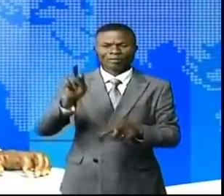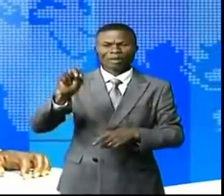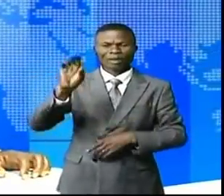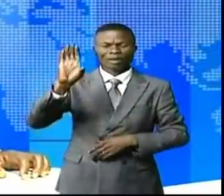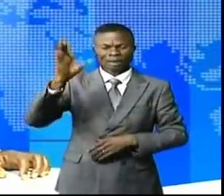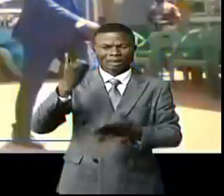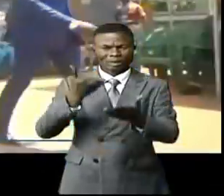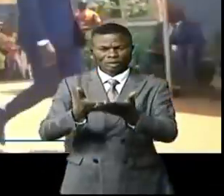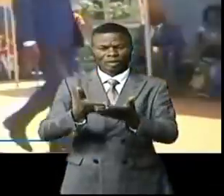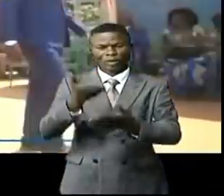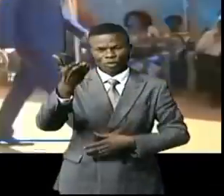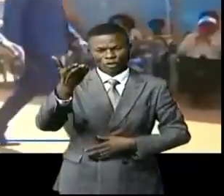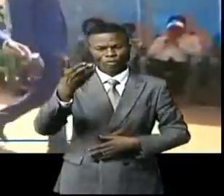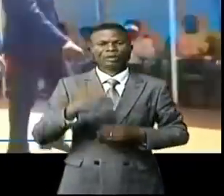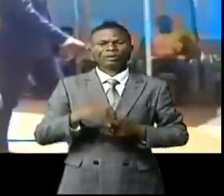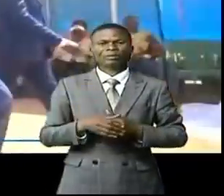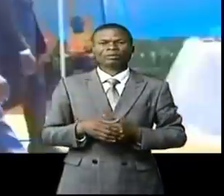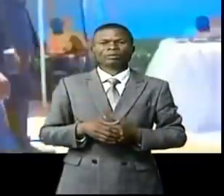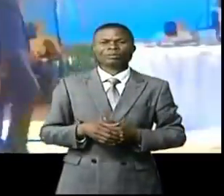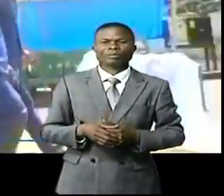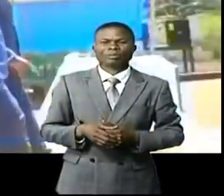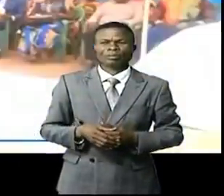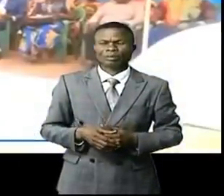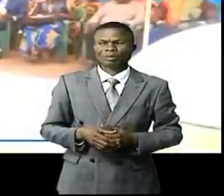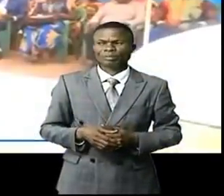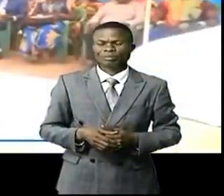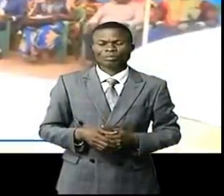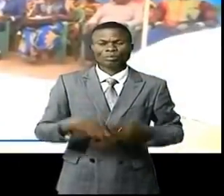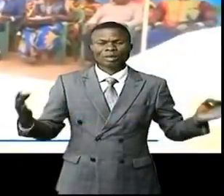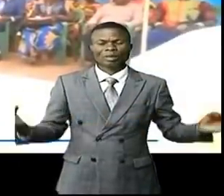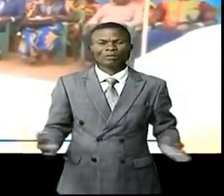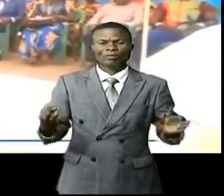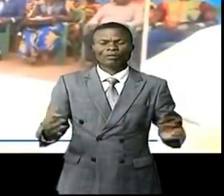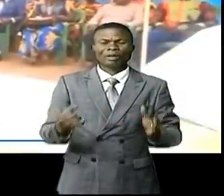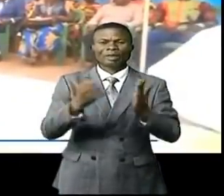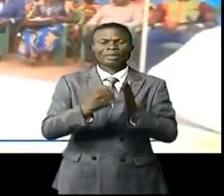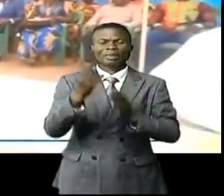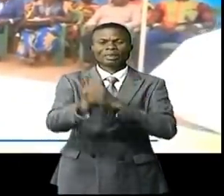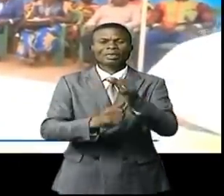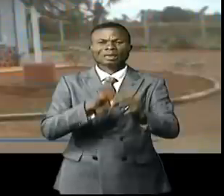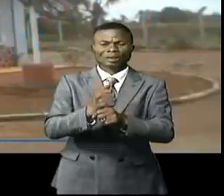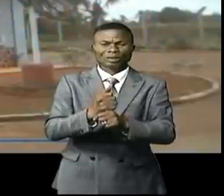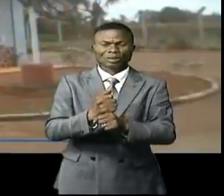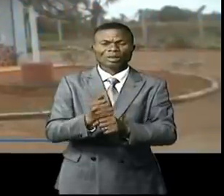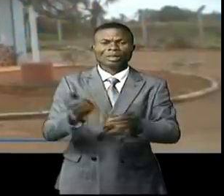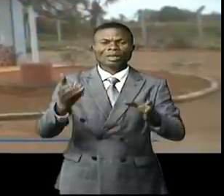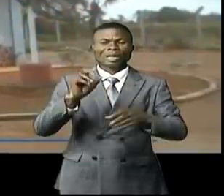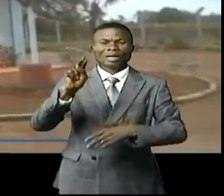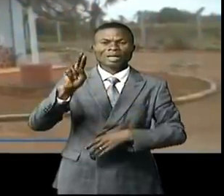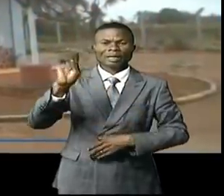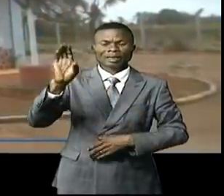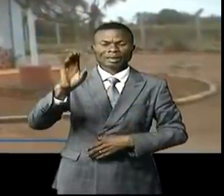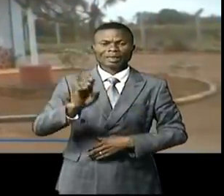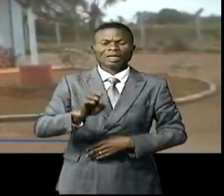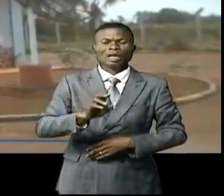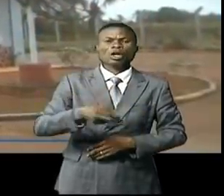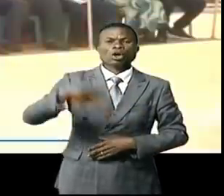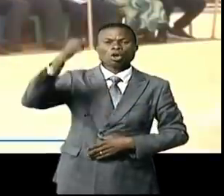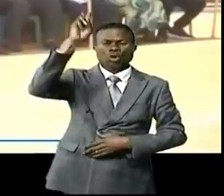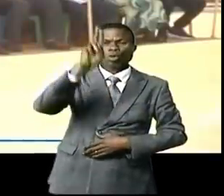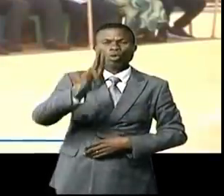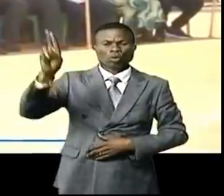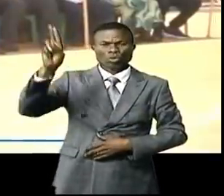cette sous-station. Du mois de la femme, cette célébration du 6e anniversaire de l'existence de la RTNC Haut-Touélé, fêtée à